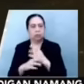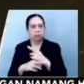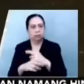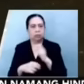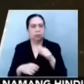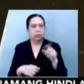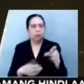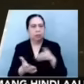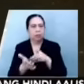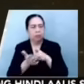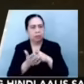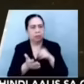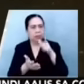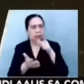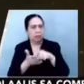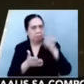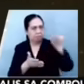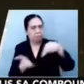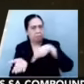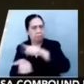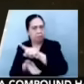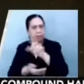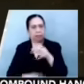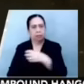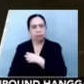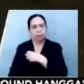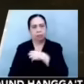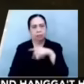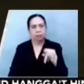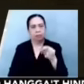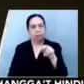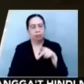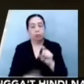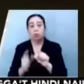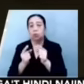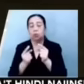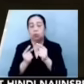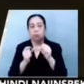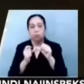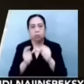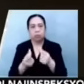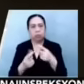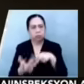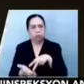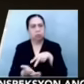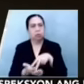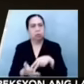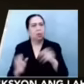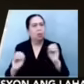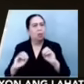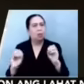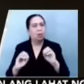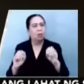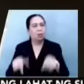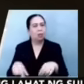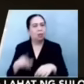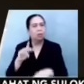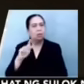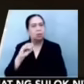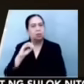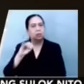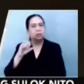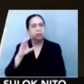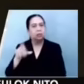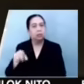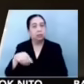upang bayaran ito ng PNP. Patuloy rin ang grupo na naninindigan na wala umano sa Kingdom of Jesus Christ